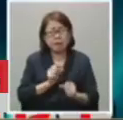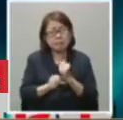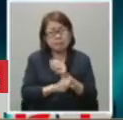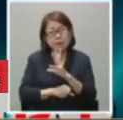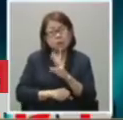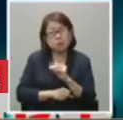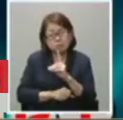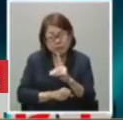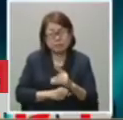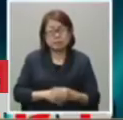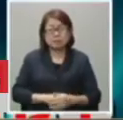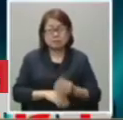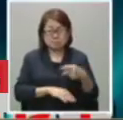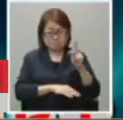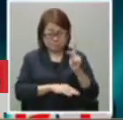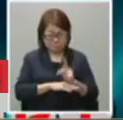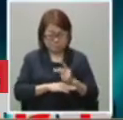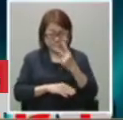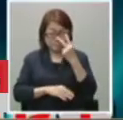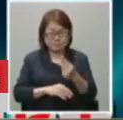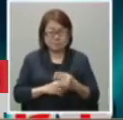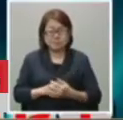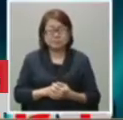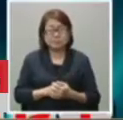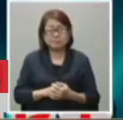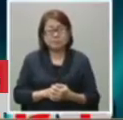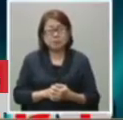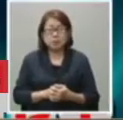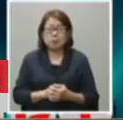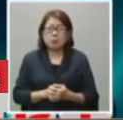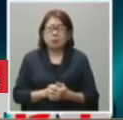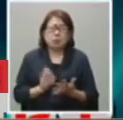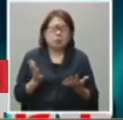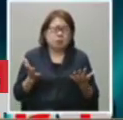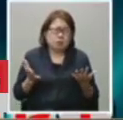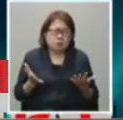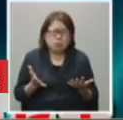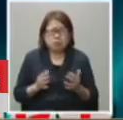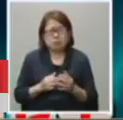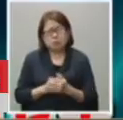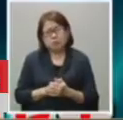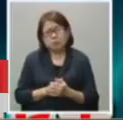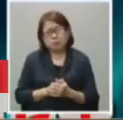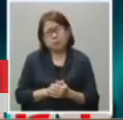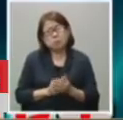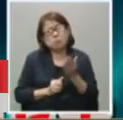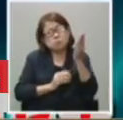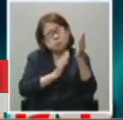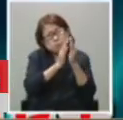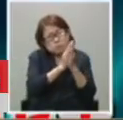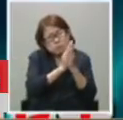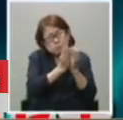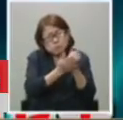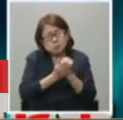ท่านประธานที่เคารพครับเนี่ยฮะพระเจ้าช่วยพระเจ้าบอกว่าช่วยตัวเองก่อนเถ